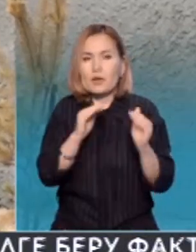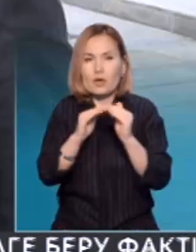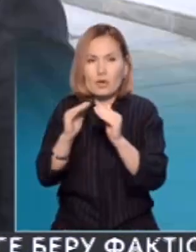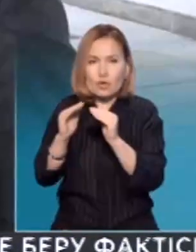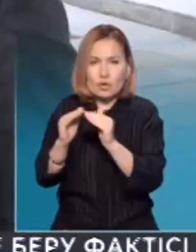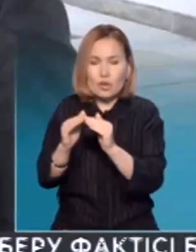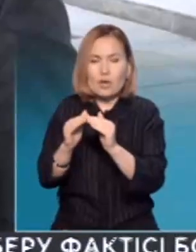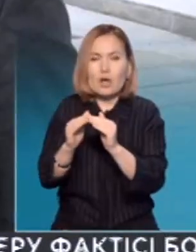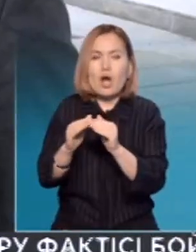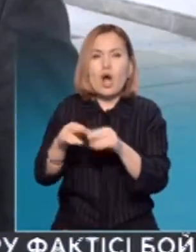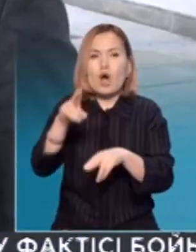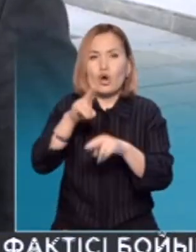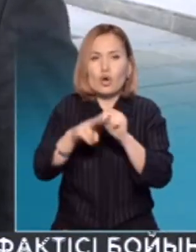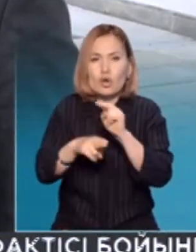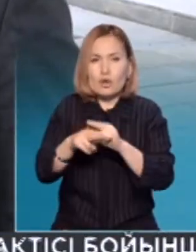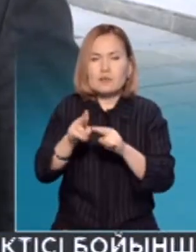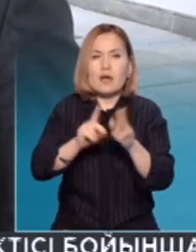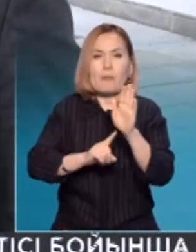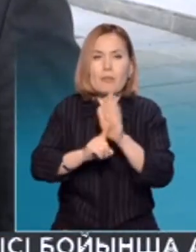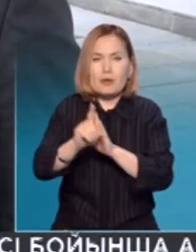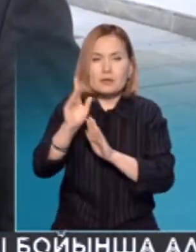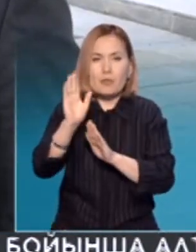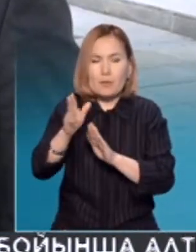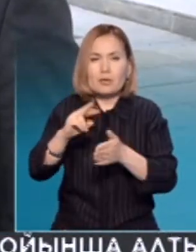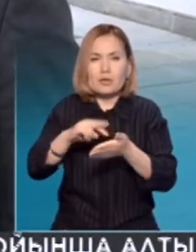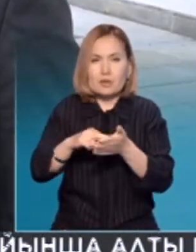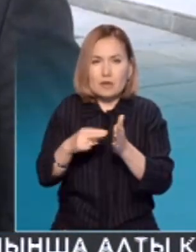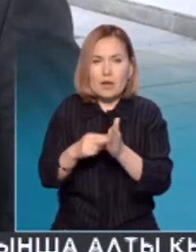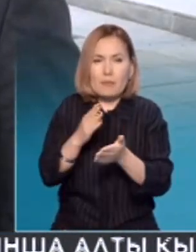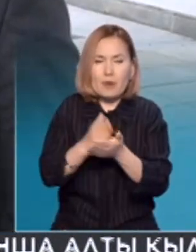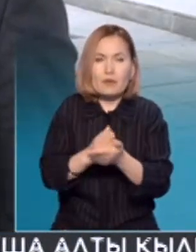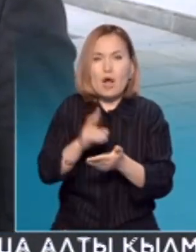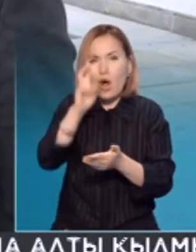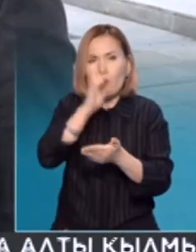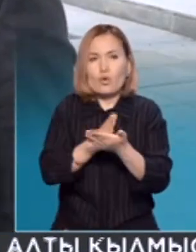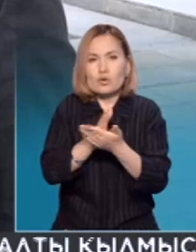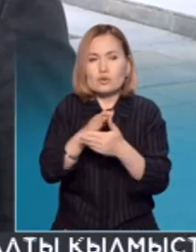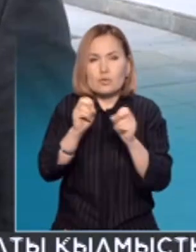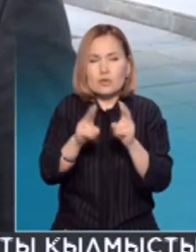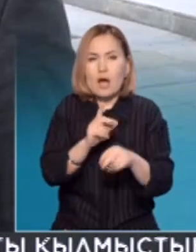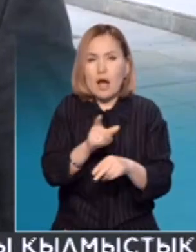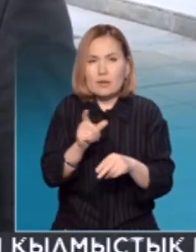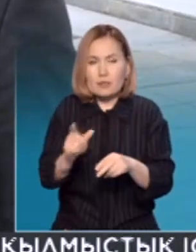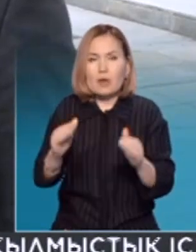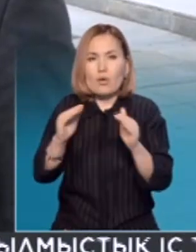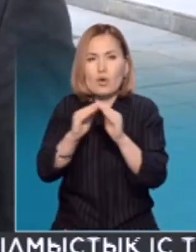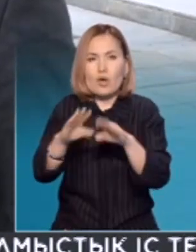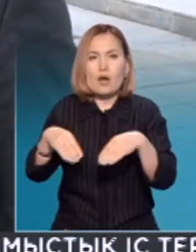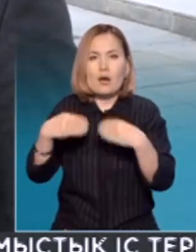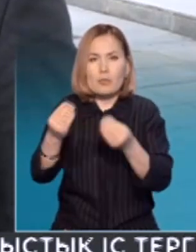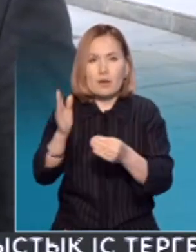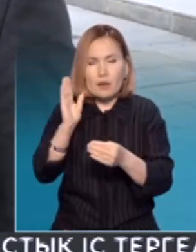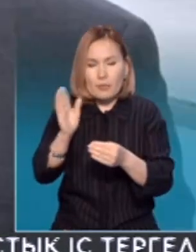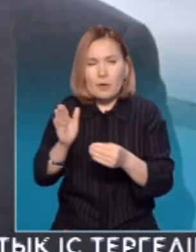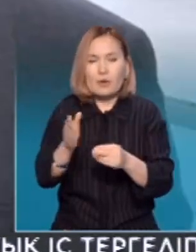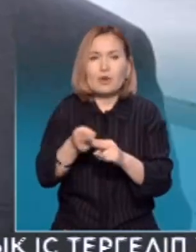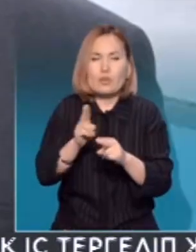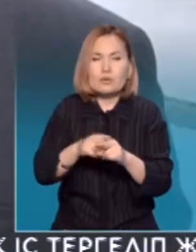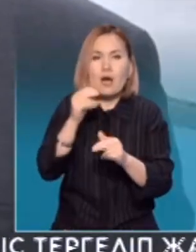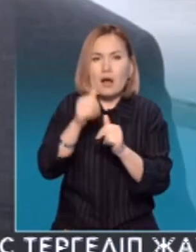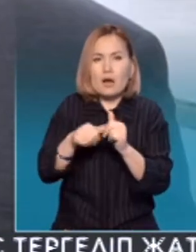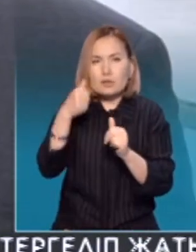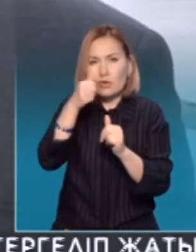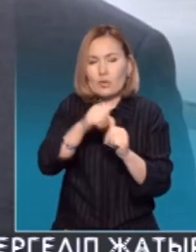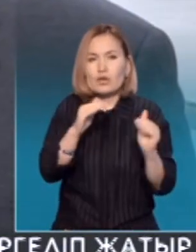970 пәтер. Біздің жоспар есеп бойынша жетеді деген ой бар. Әлде де біз басқа бағдарламамен әлде қарастырамыз жыл сайын.